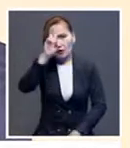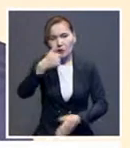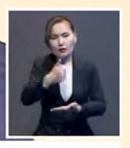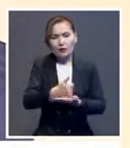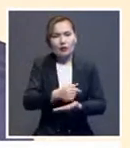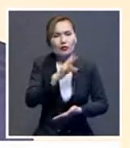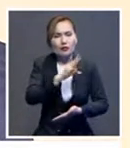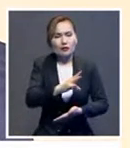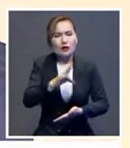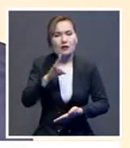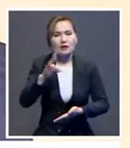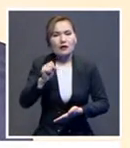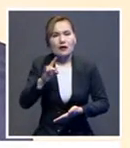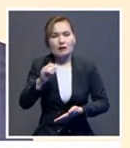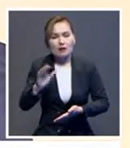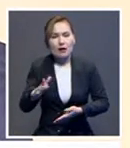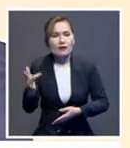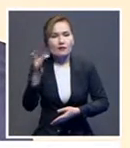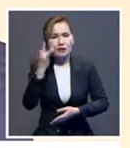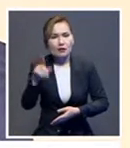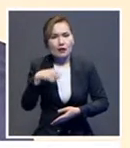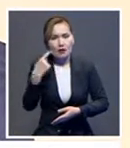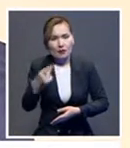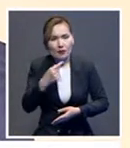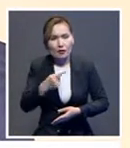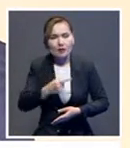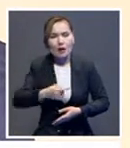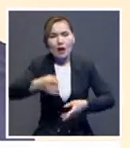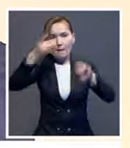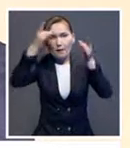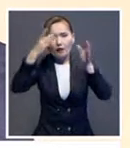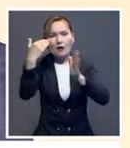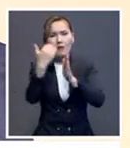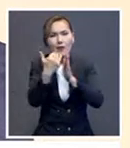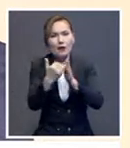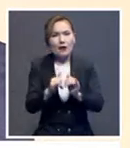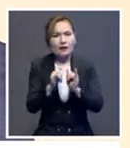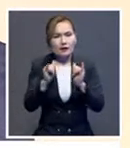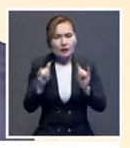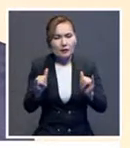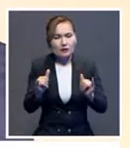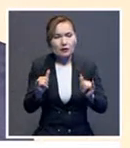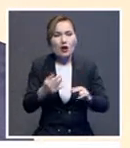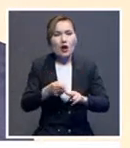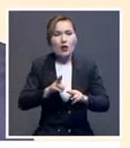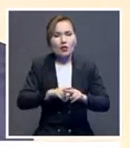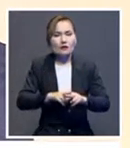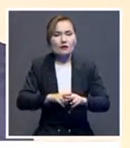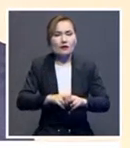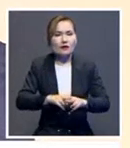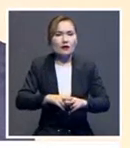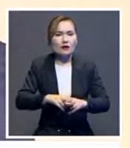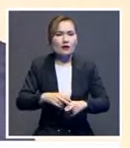Назарбаев өзінің үлкен жаңа тың рухани жаңғыру болашаққа бағдар атты бағдарламалық мақаласымен